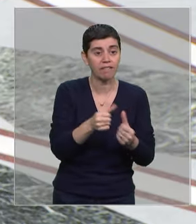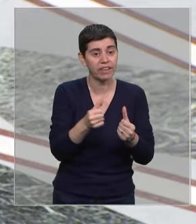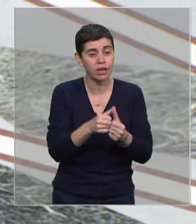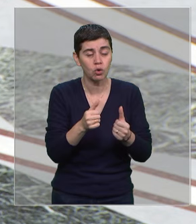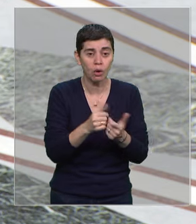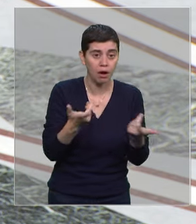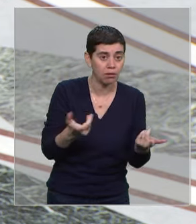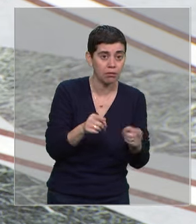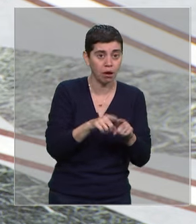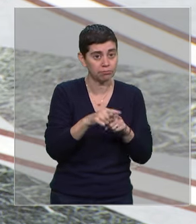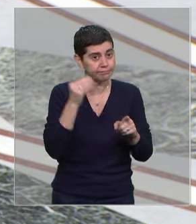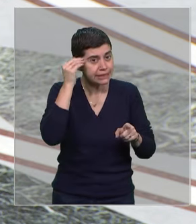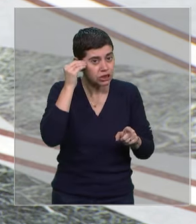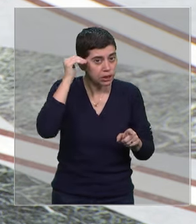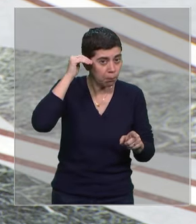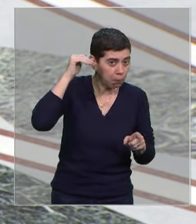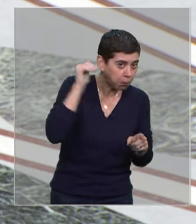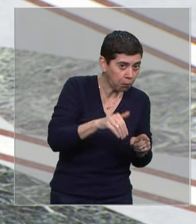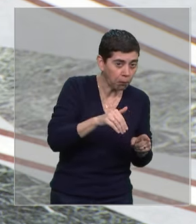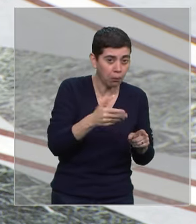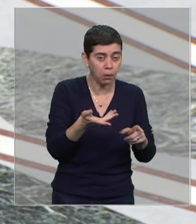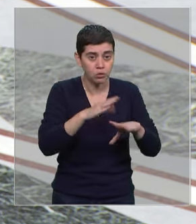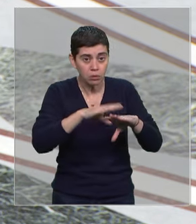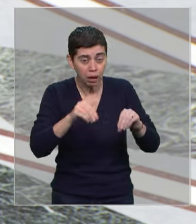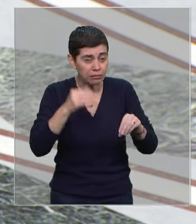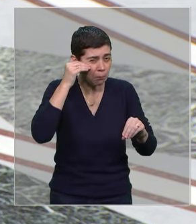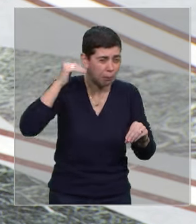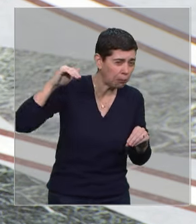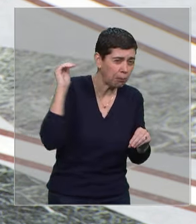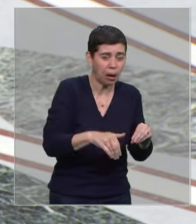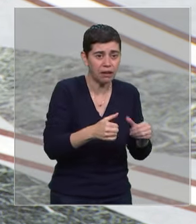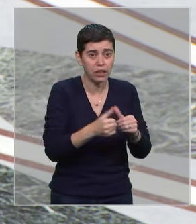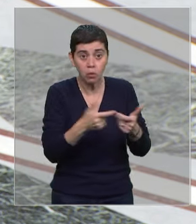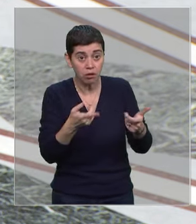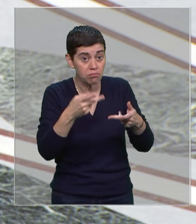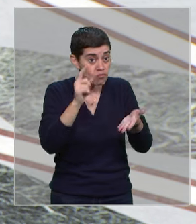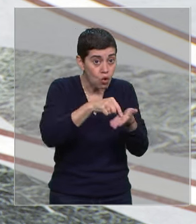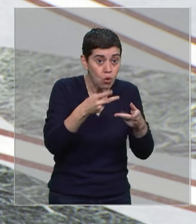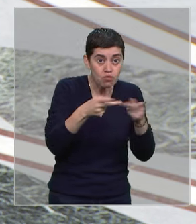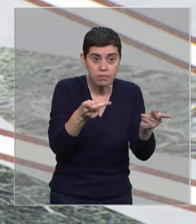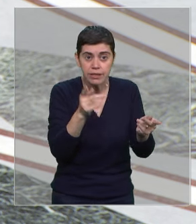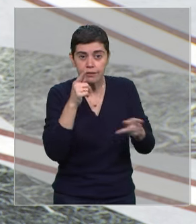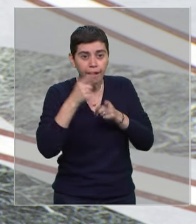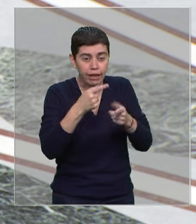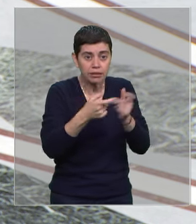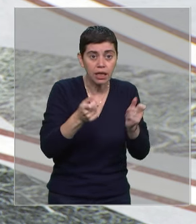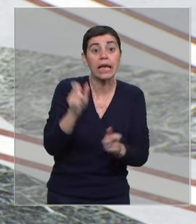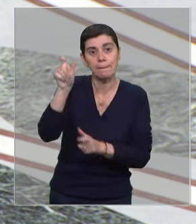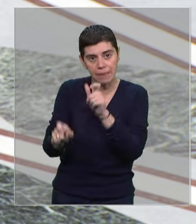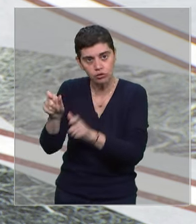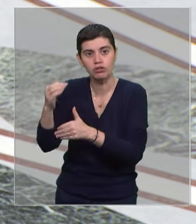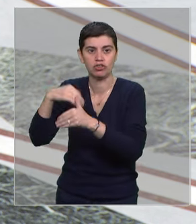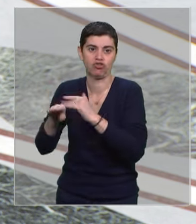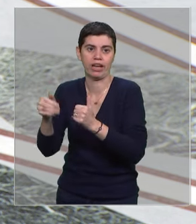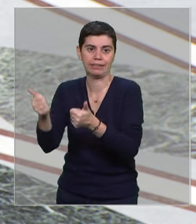décompensation dans l'espace public avec un épisode aigu tout d'un coup et le malade qui est hospitalisé en soins psychiatriques.